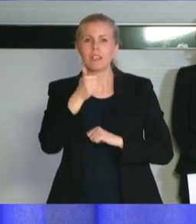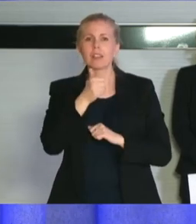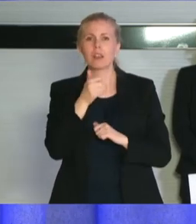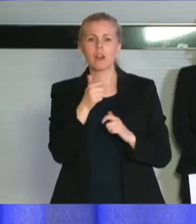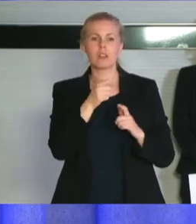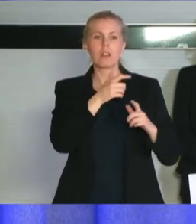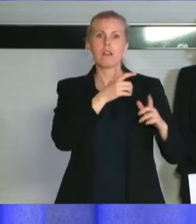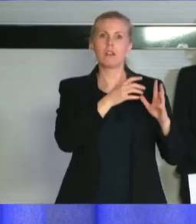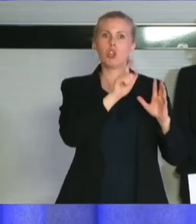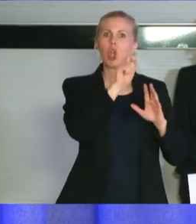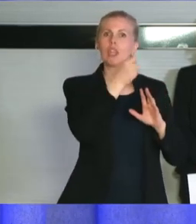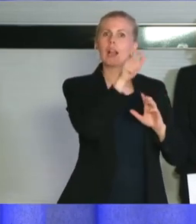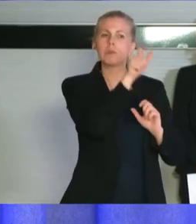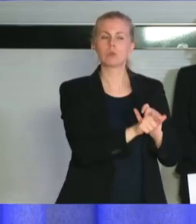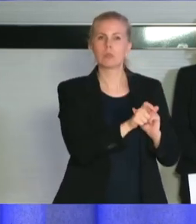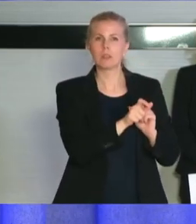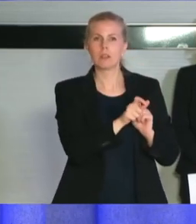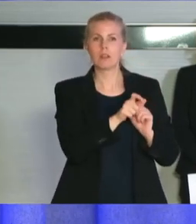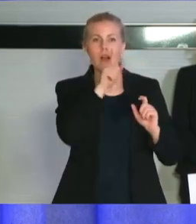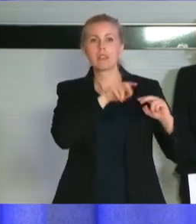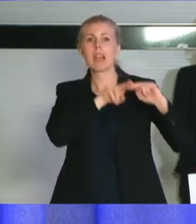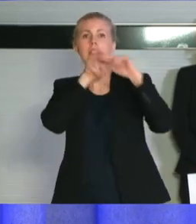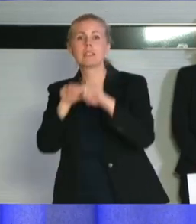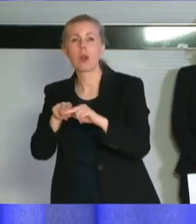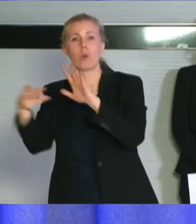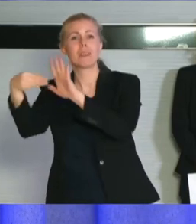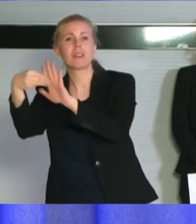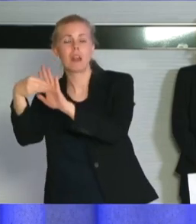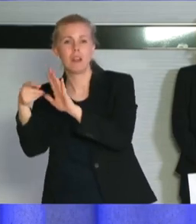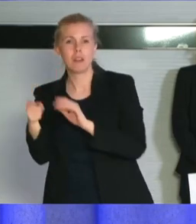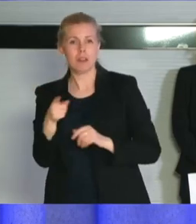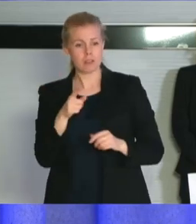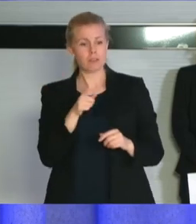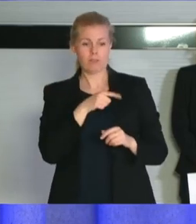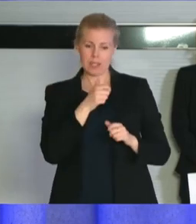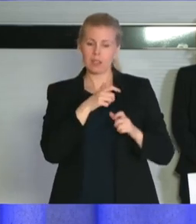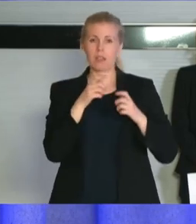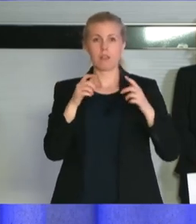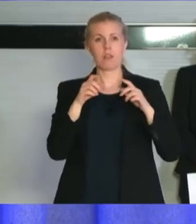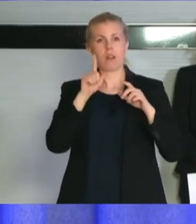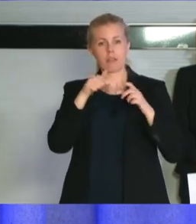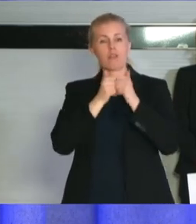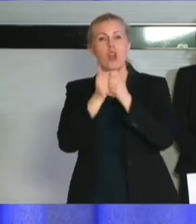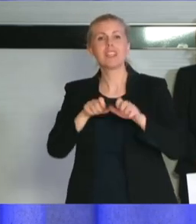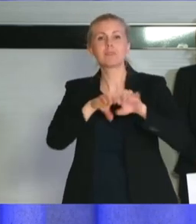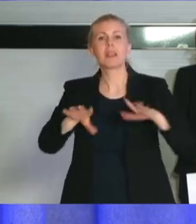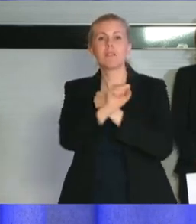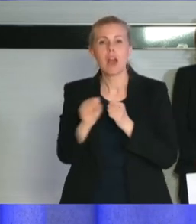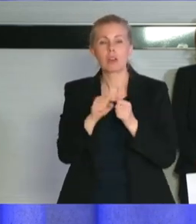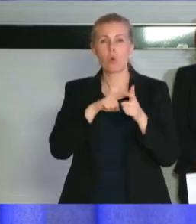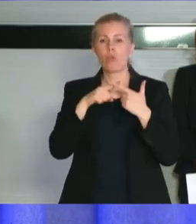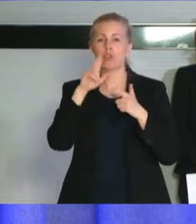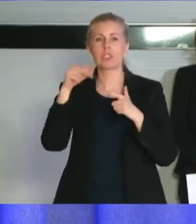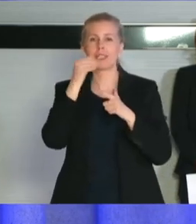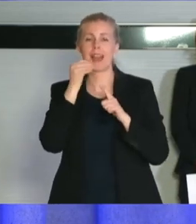kan, at vi tar smittevernsregler som bidrar til at vi samtidig får næringslivet til å fungere der hvor det kan innenfor